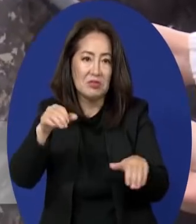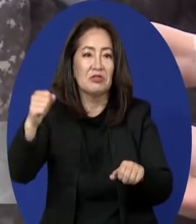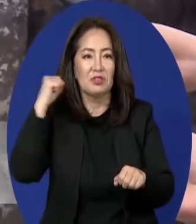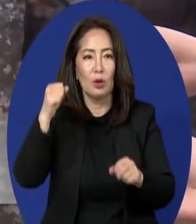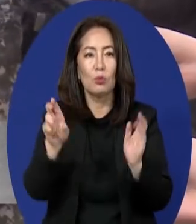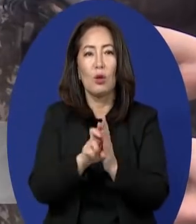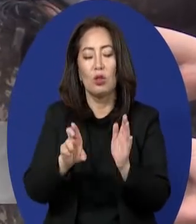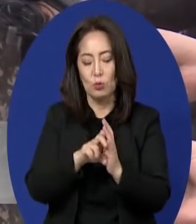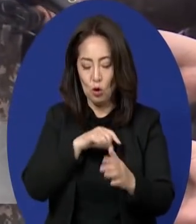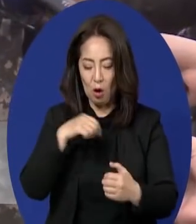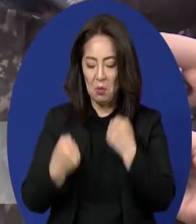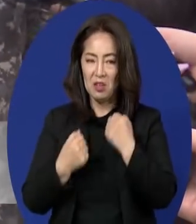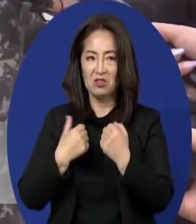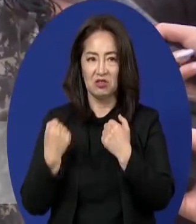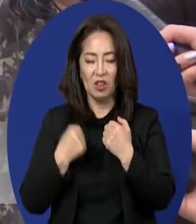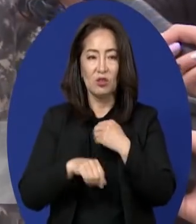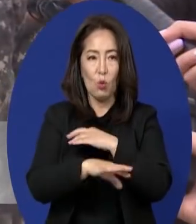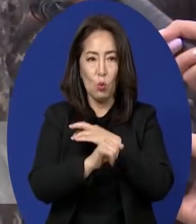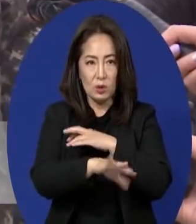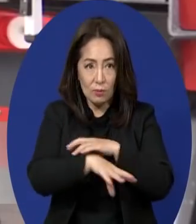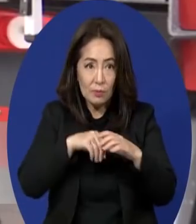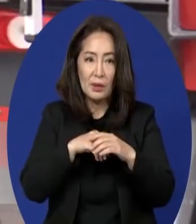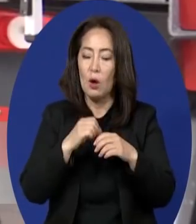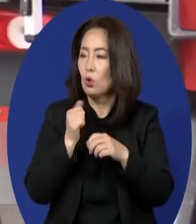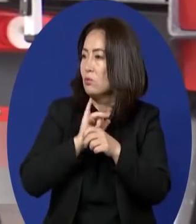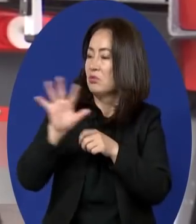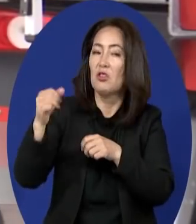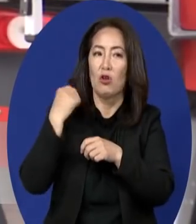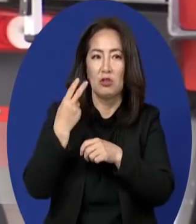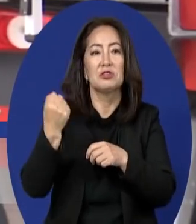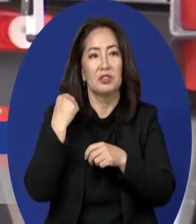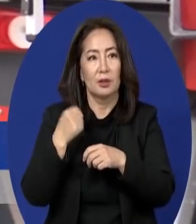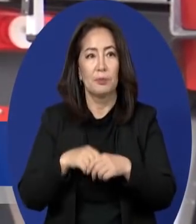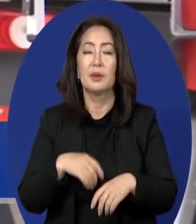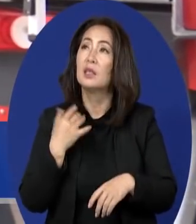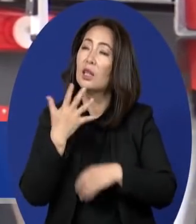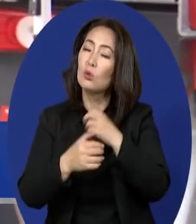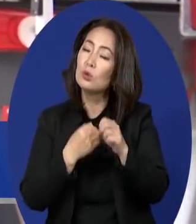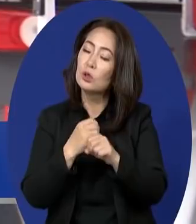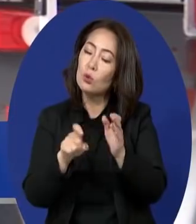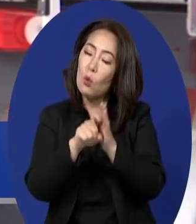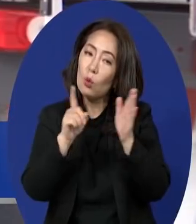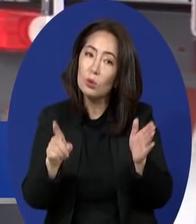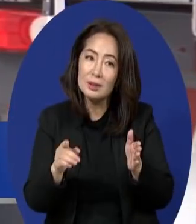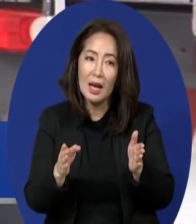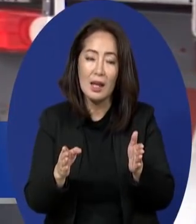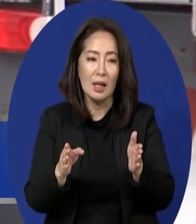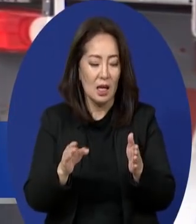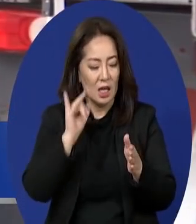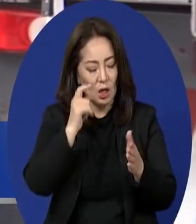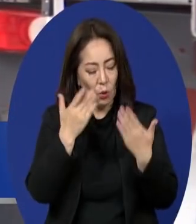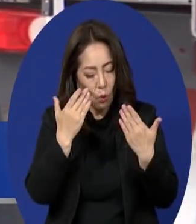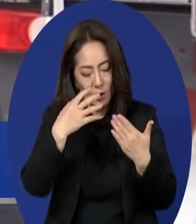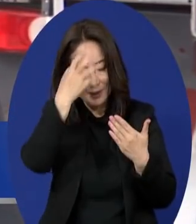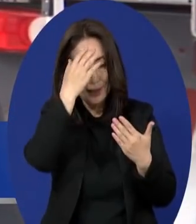үндсэн боломжоор хангагдсан юм автомашин байж байгаа. 5 жилийн хугацаанд их хурл засгийн газрын зүгээс онцгой